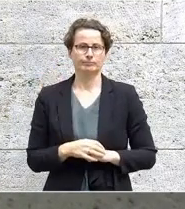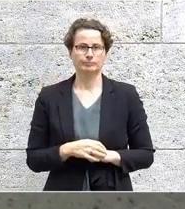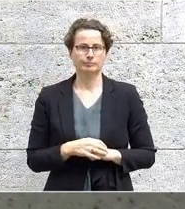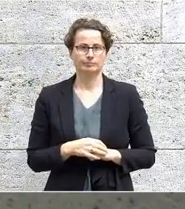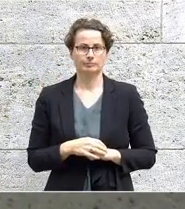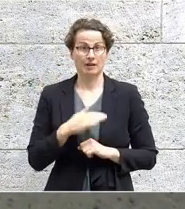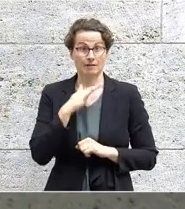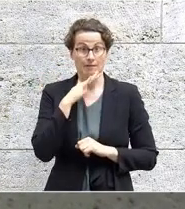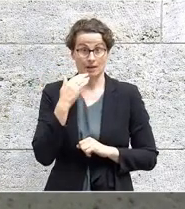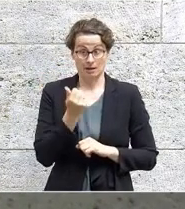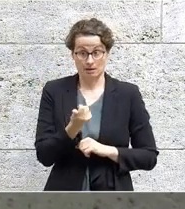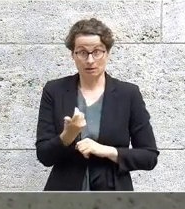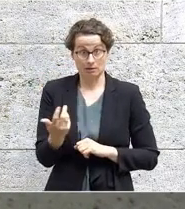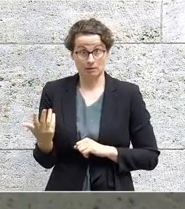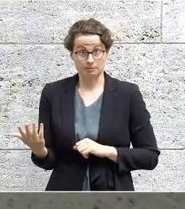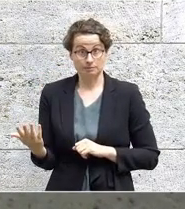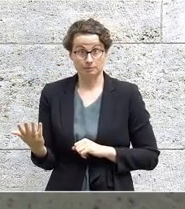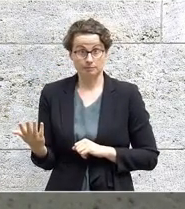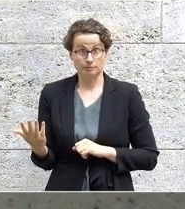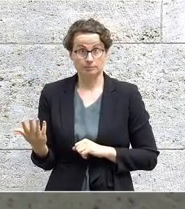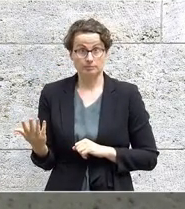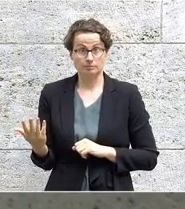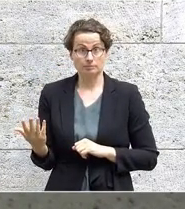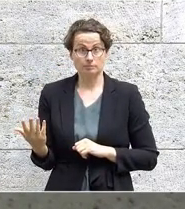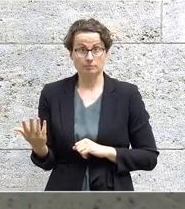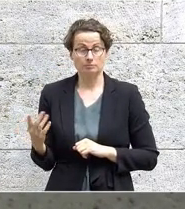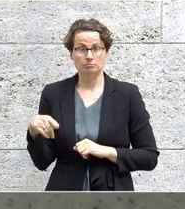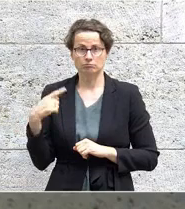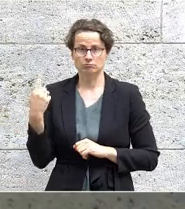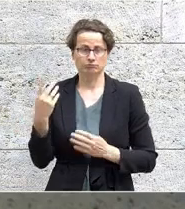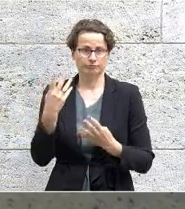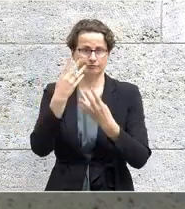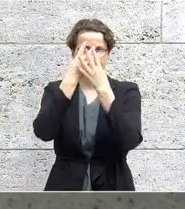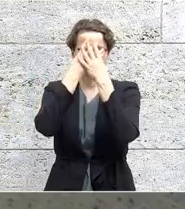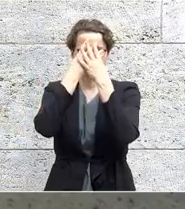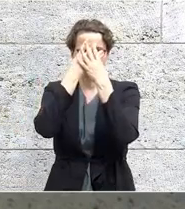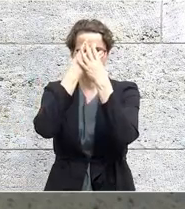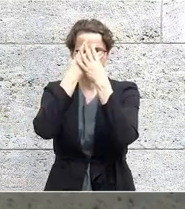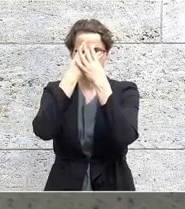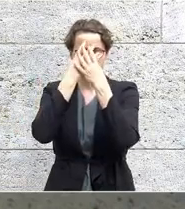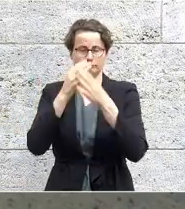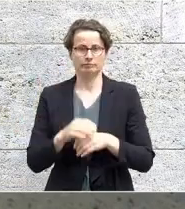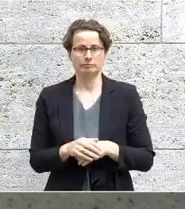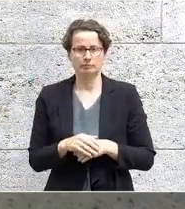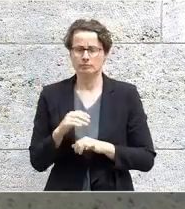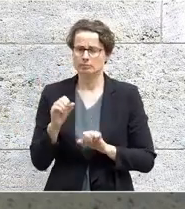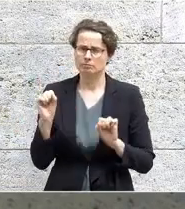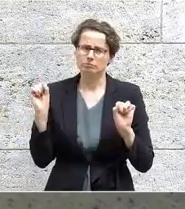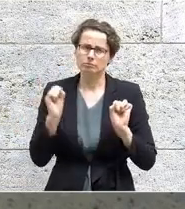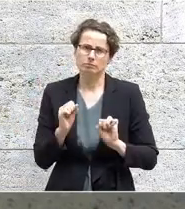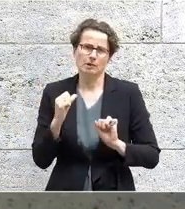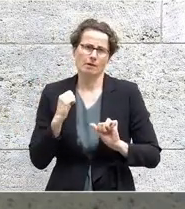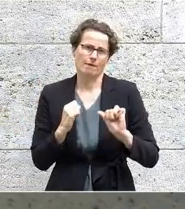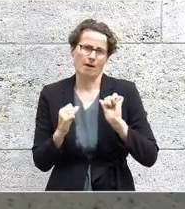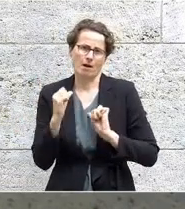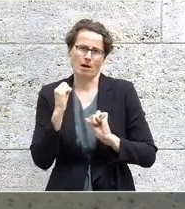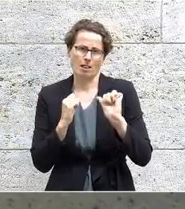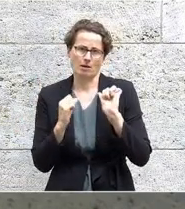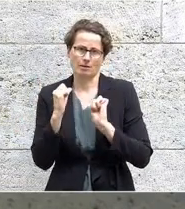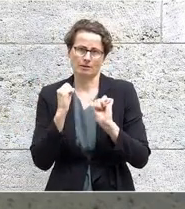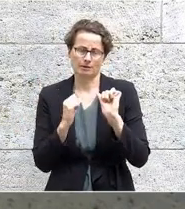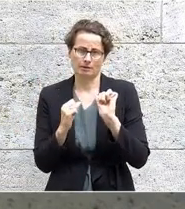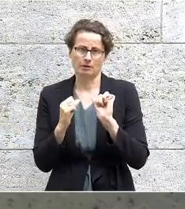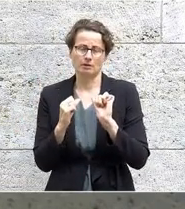Viele von ihnen mussten nach ihrer Einkerkerung und den Qualen vor dem